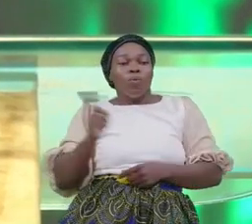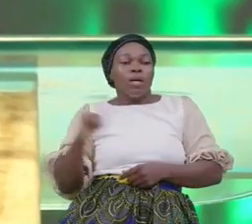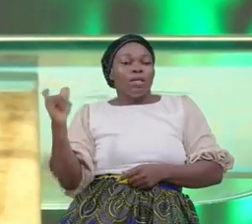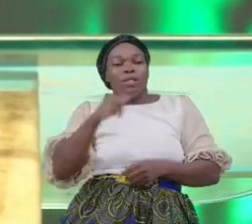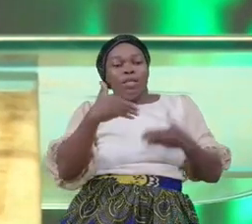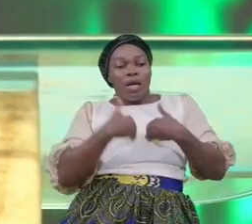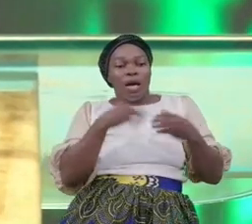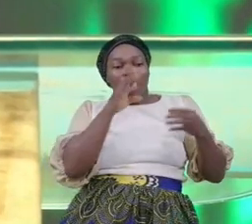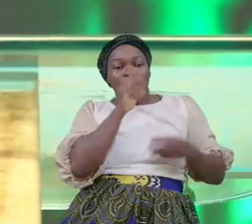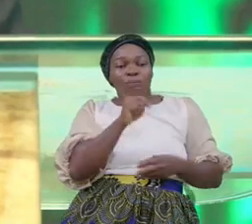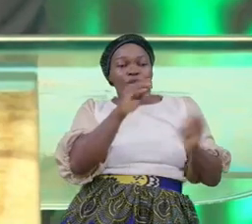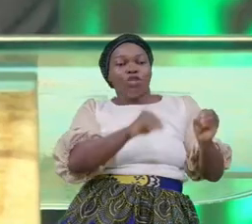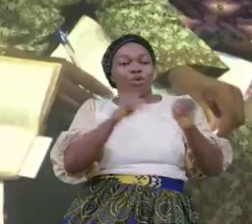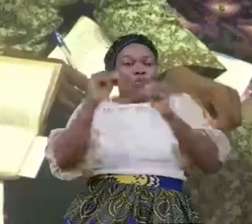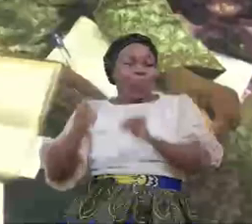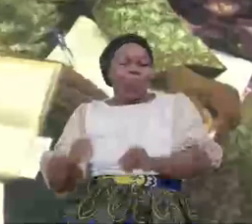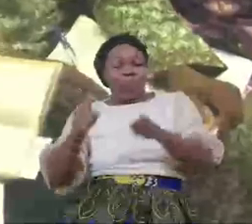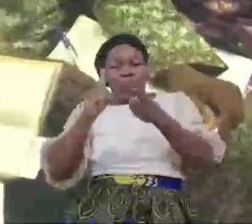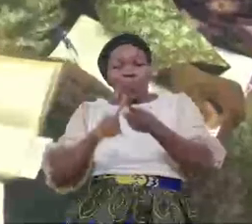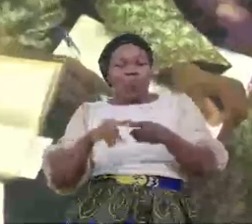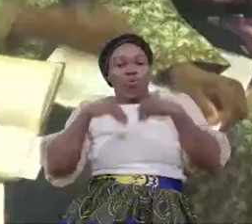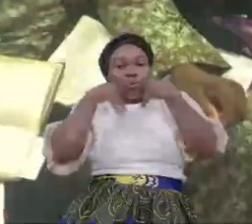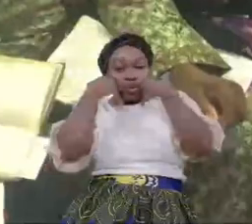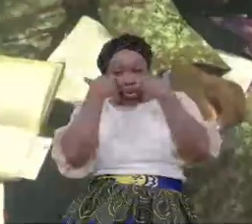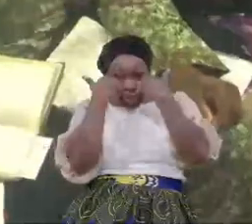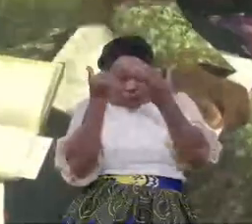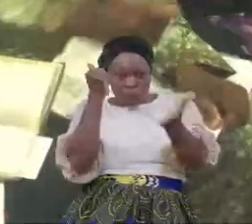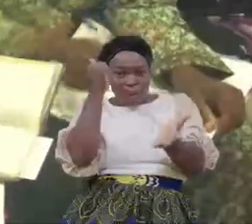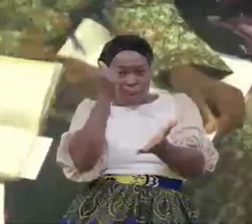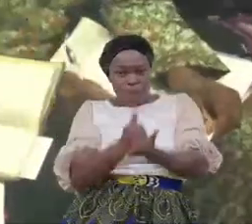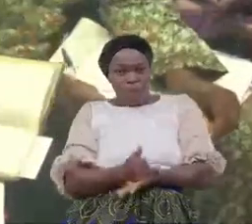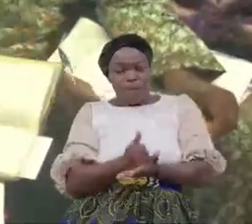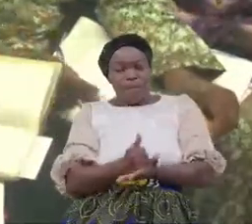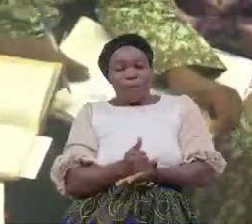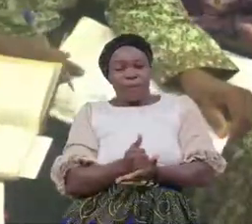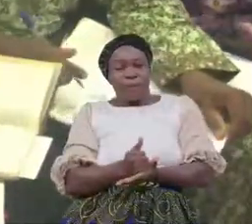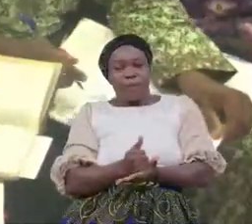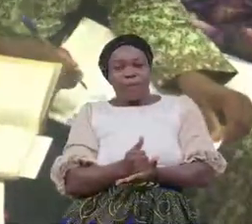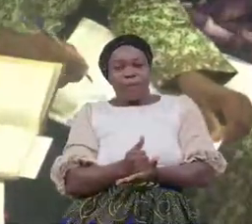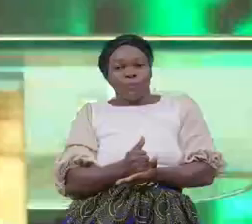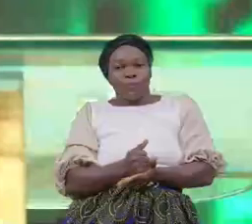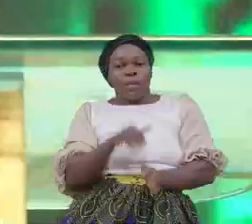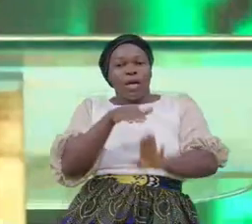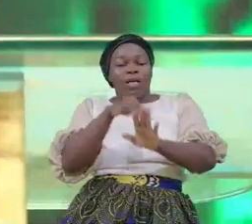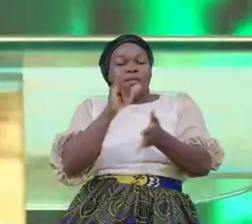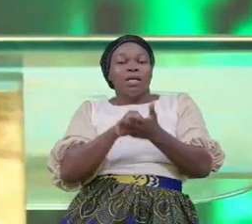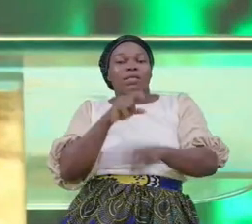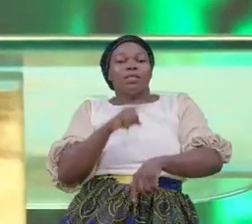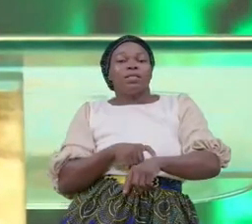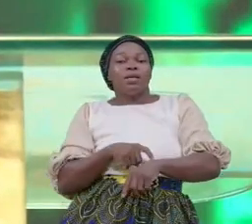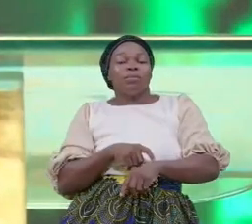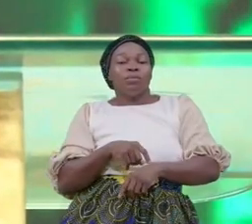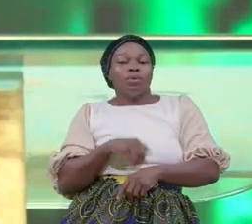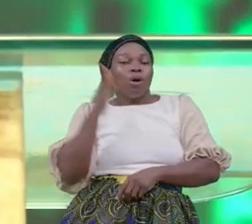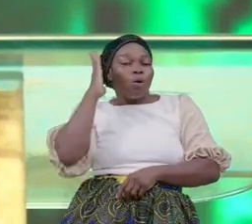les pays où ils sont en opprobre. Amen. En ce temps-là, je